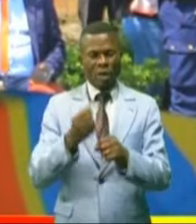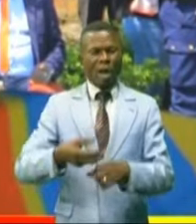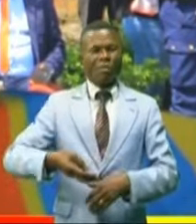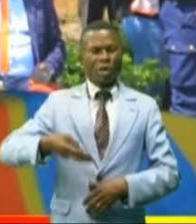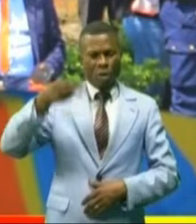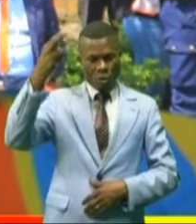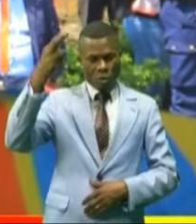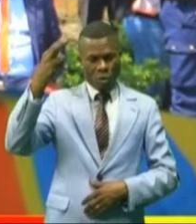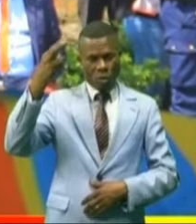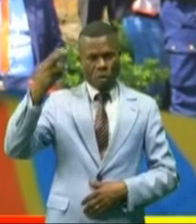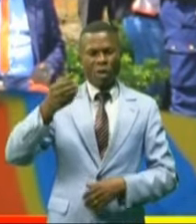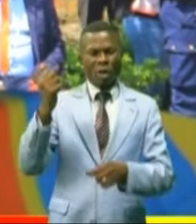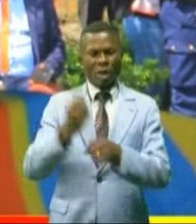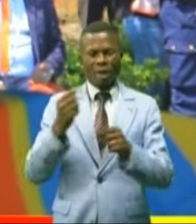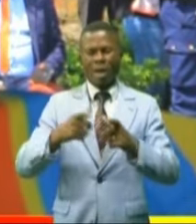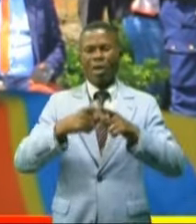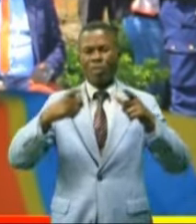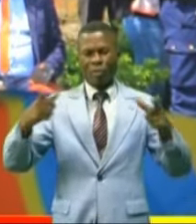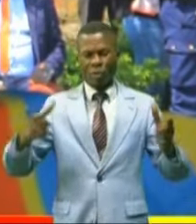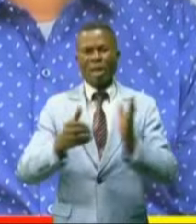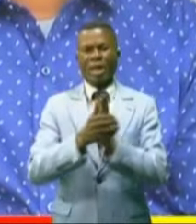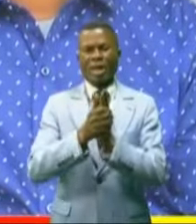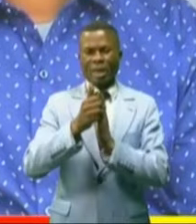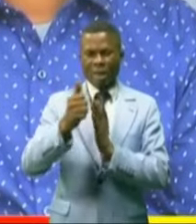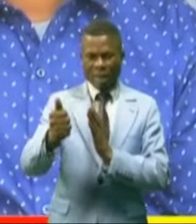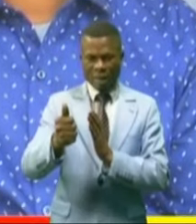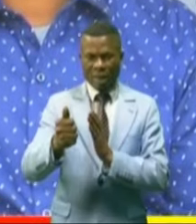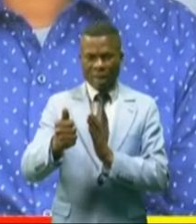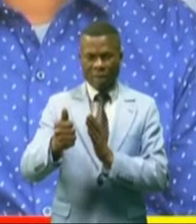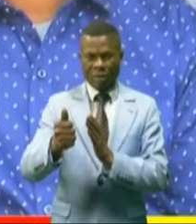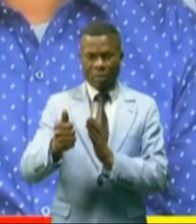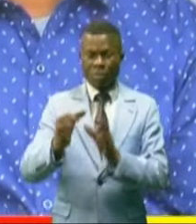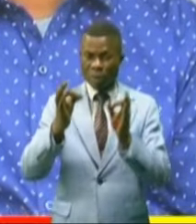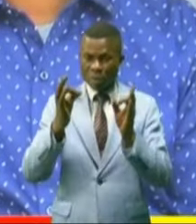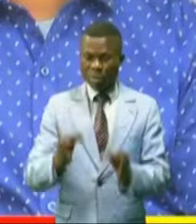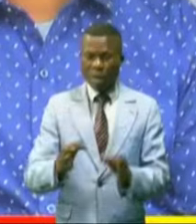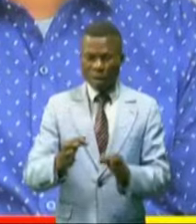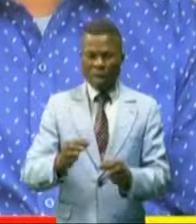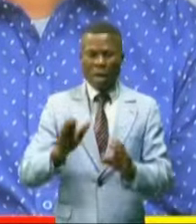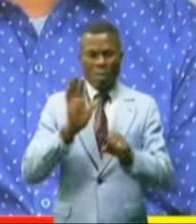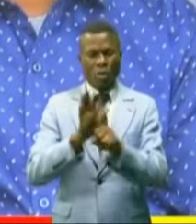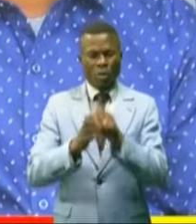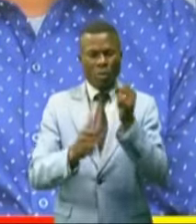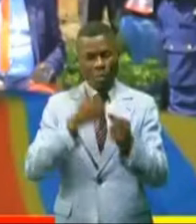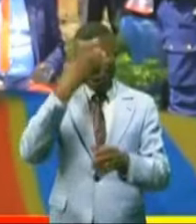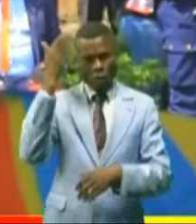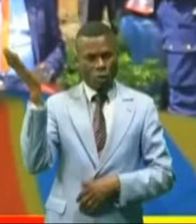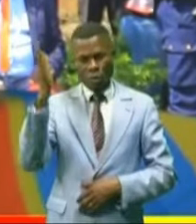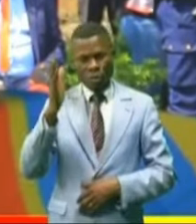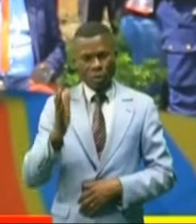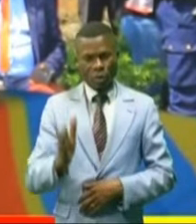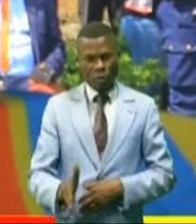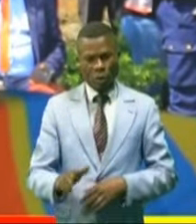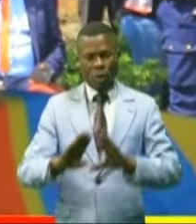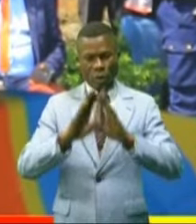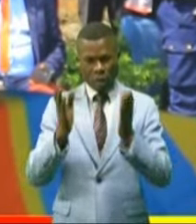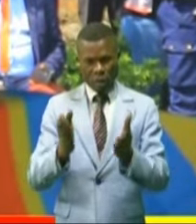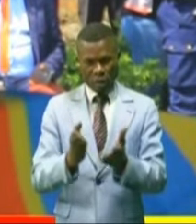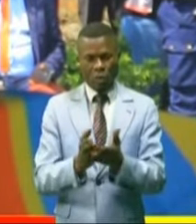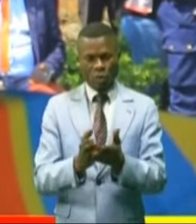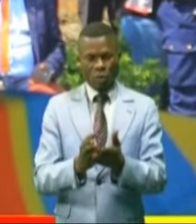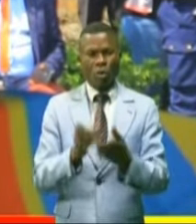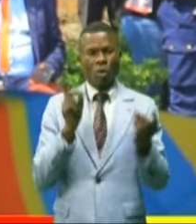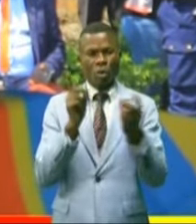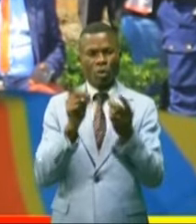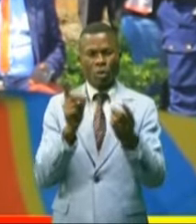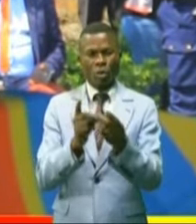vos innombrables qualités qui ne sont nullement ignorées de tous ceux qui vous ont côtoyé de